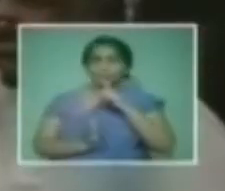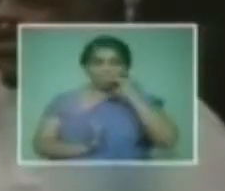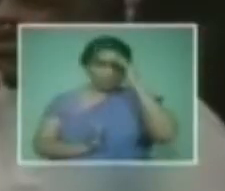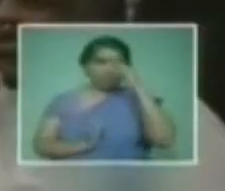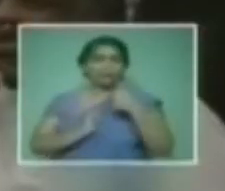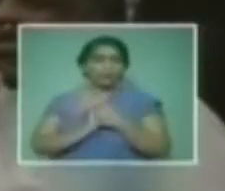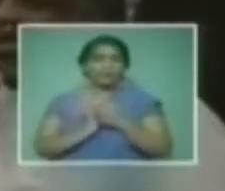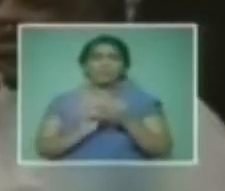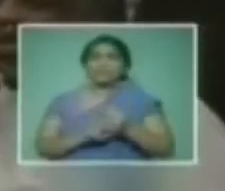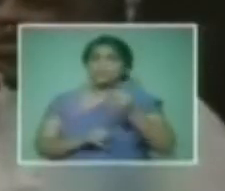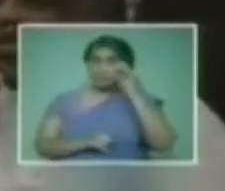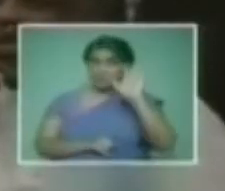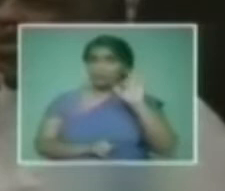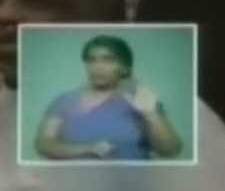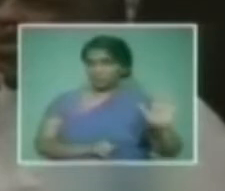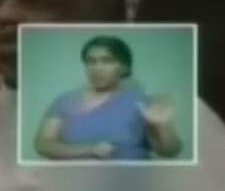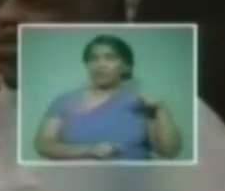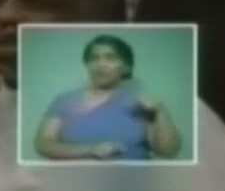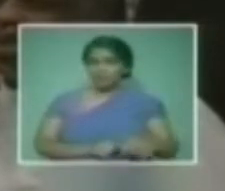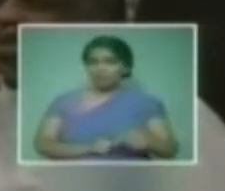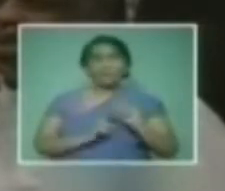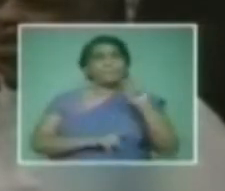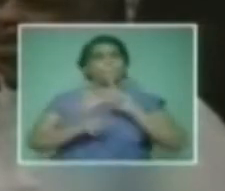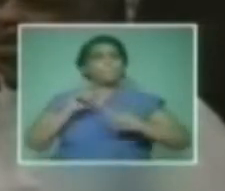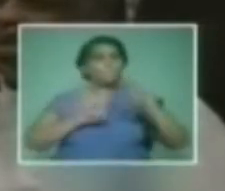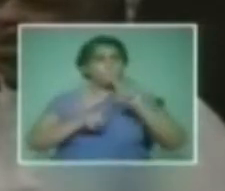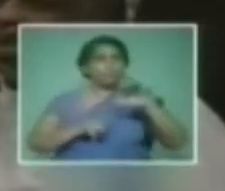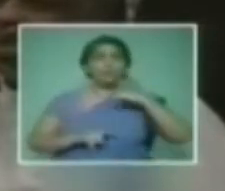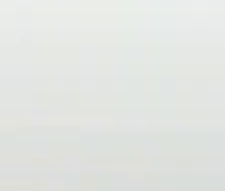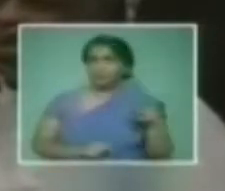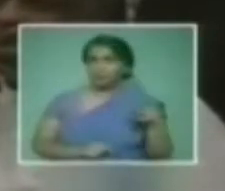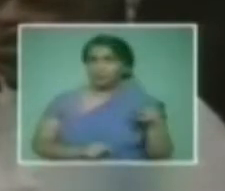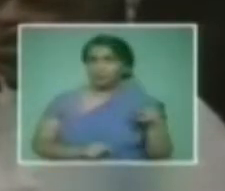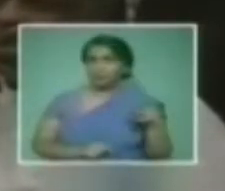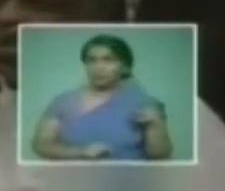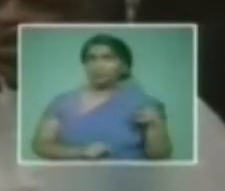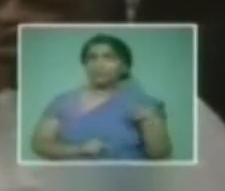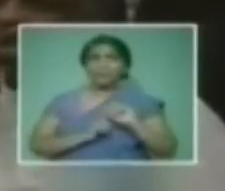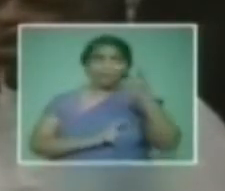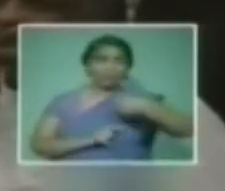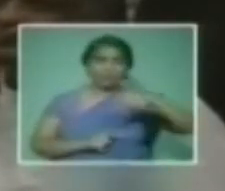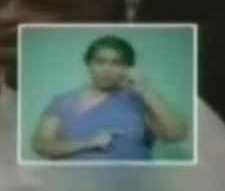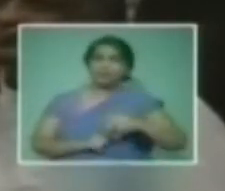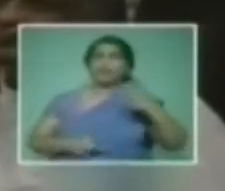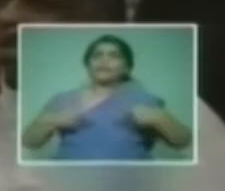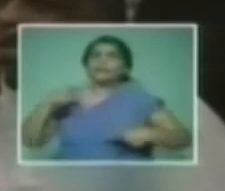சபாநாயகர் அவர்களே, ஜனாதிபதியின் விசேட உரை தொடர்பில் சபையின் இணக்கத்துடன் விவாதத்தை நடத்த நாம் தயார்.